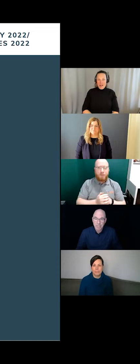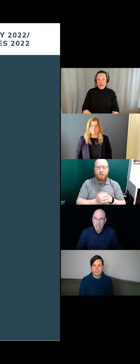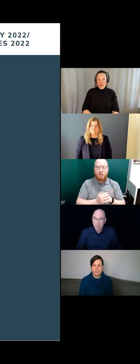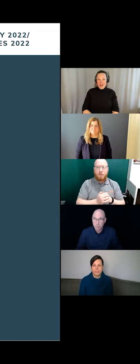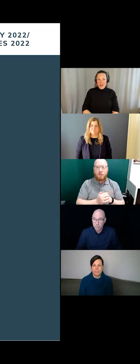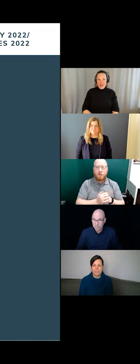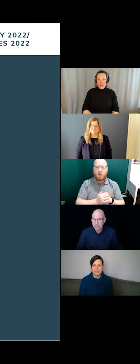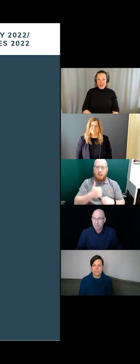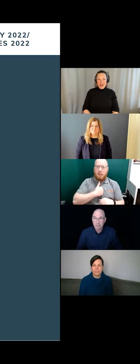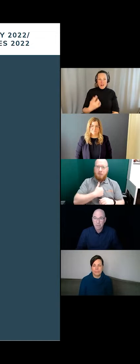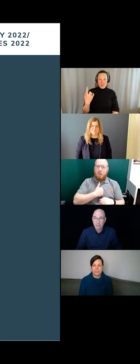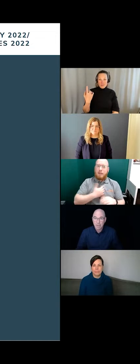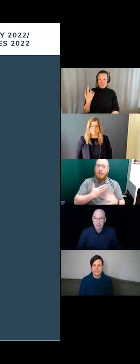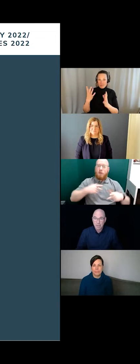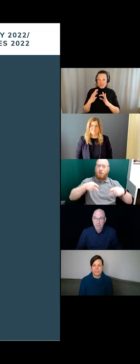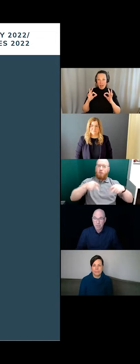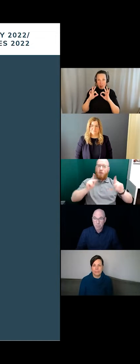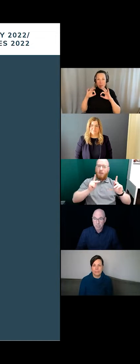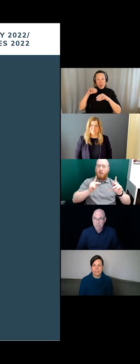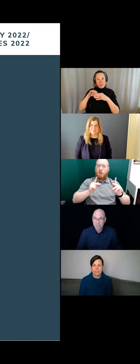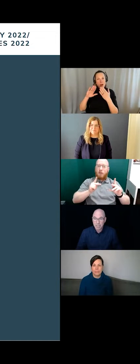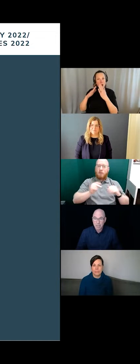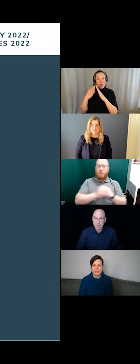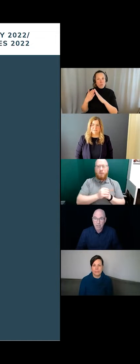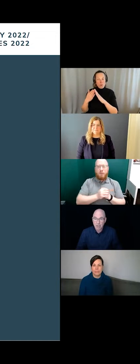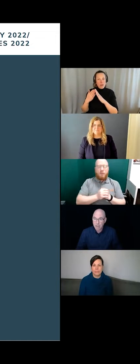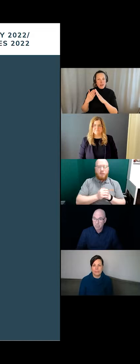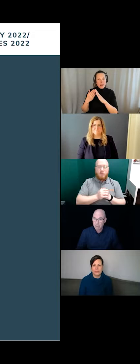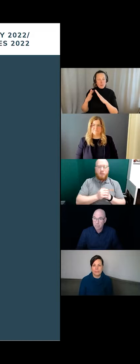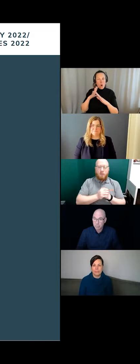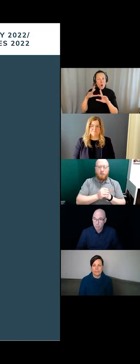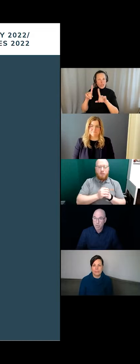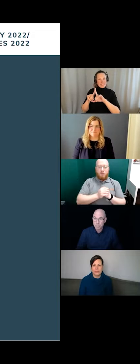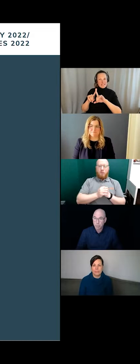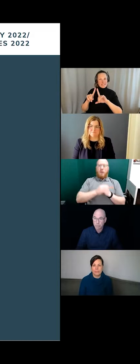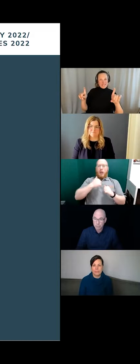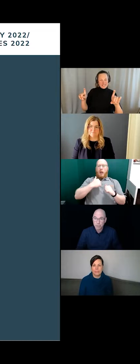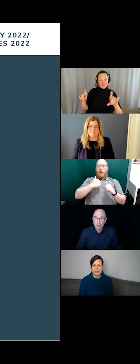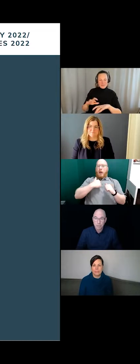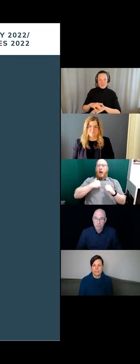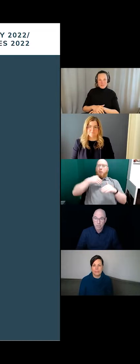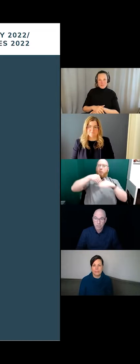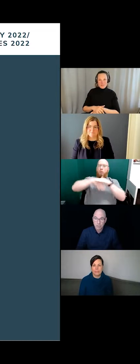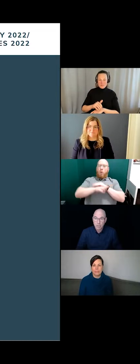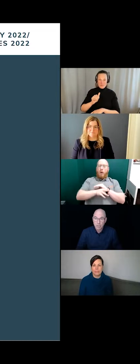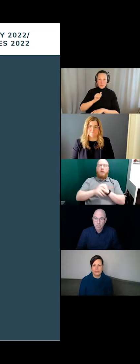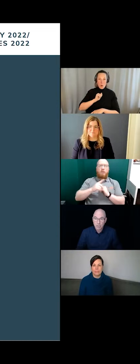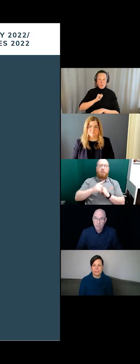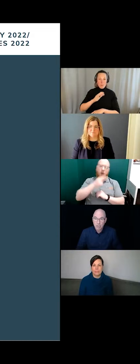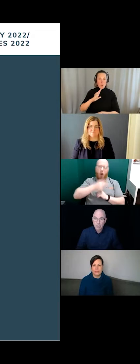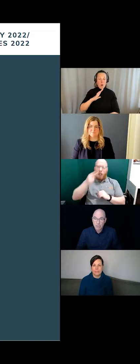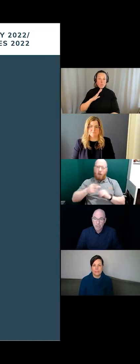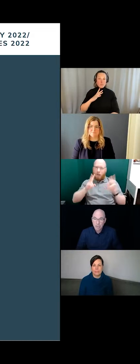anglais. But one way that we can show Une diversity chose is that qu'on peut if démontrer dans la communauté, de la diversité dans la communauté, personnellement,